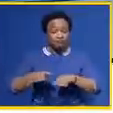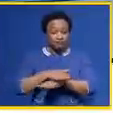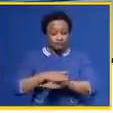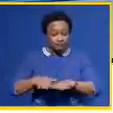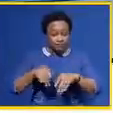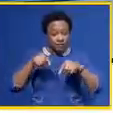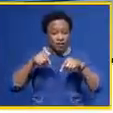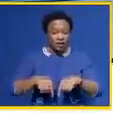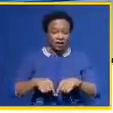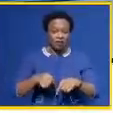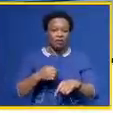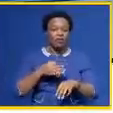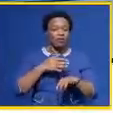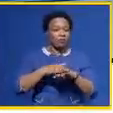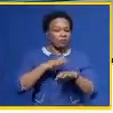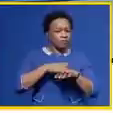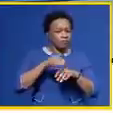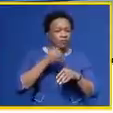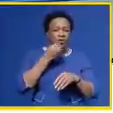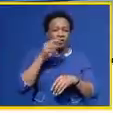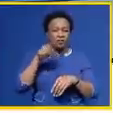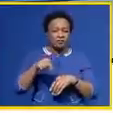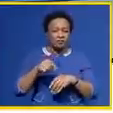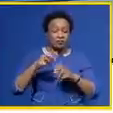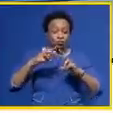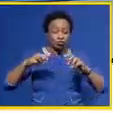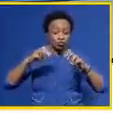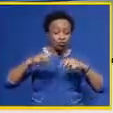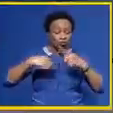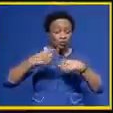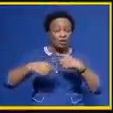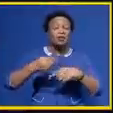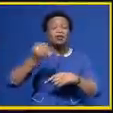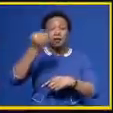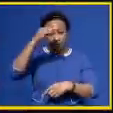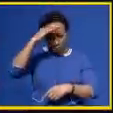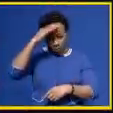taarifa hii, uchunguzi wa tukio hilo bado unafanywa na polisi.